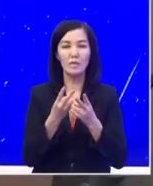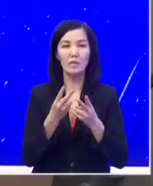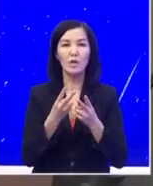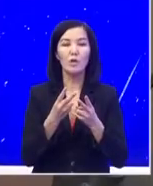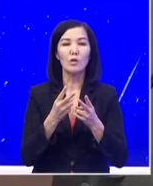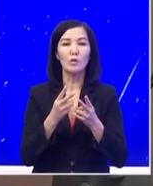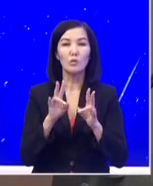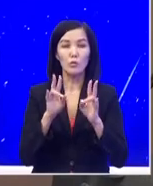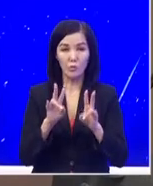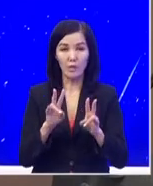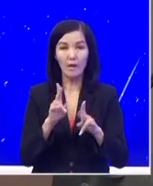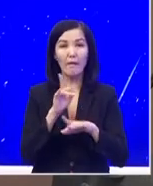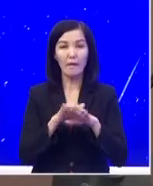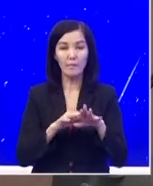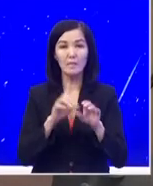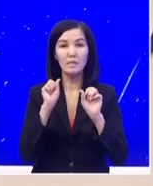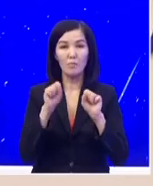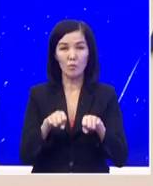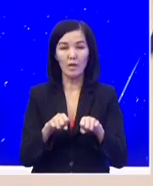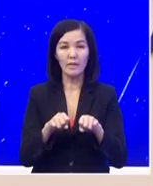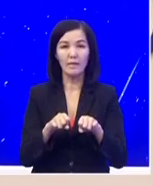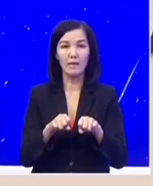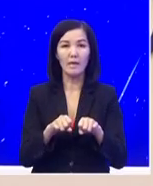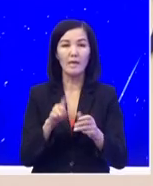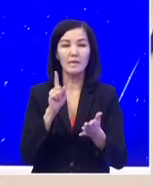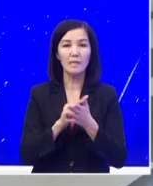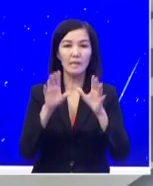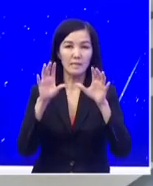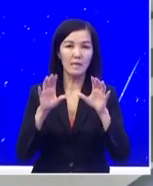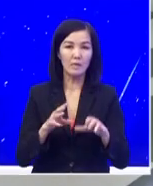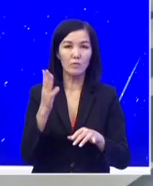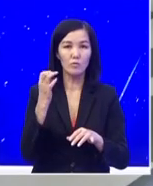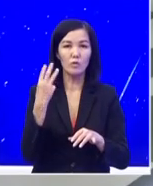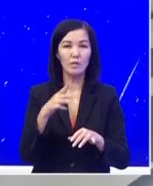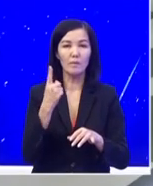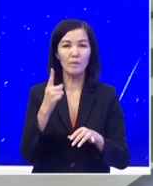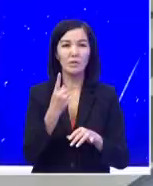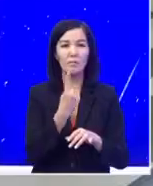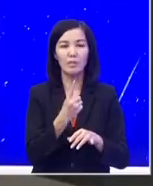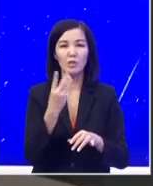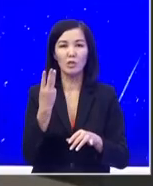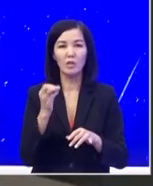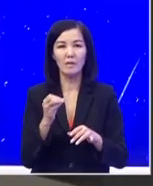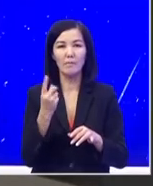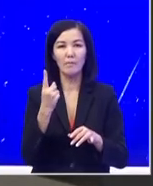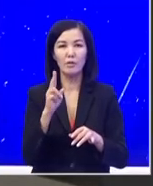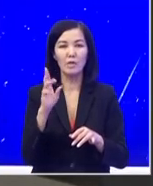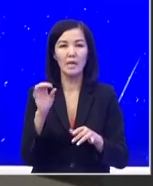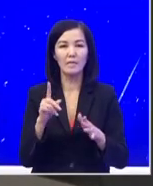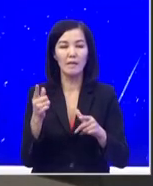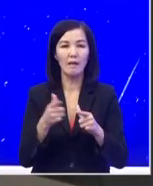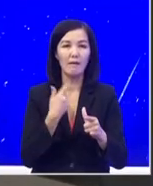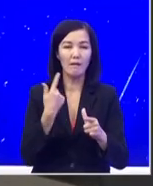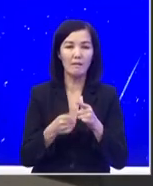амнистия жасалады. Мұнан бөлек салық кодексінің 341-ші бабына сәйкес 1 шілде мен 1 қазан аралығында мемлекеттік